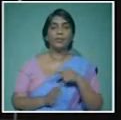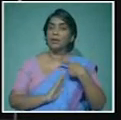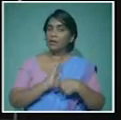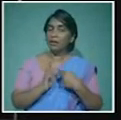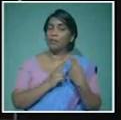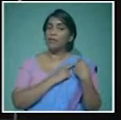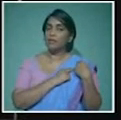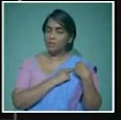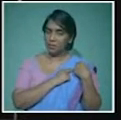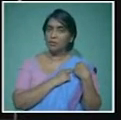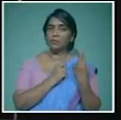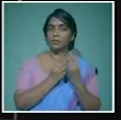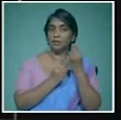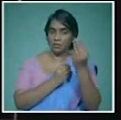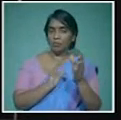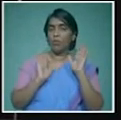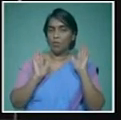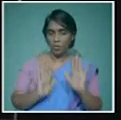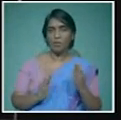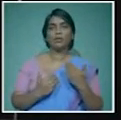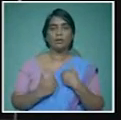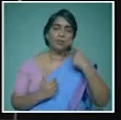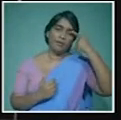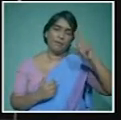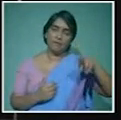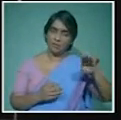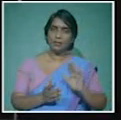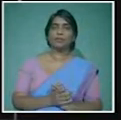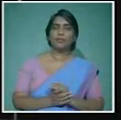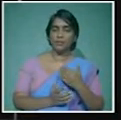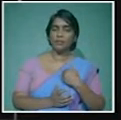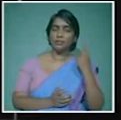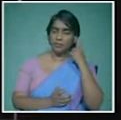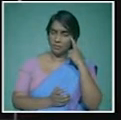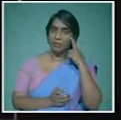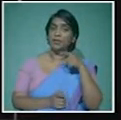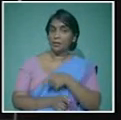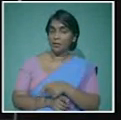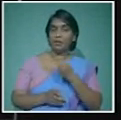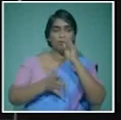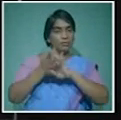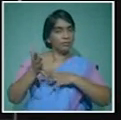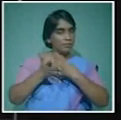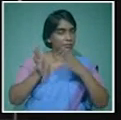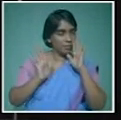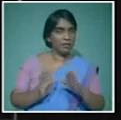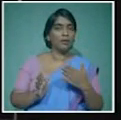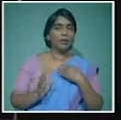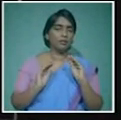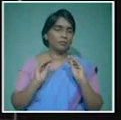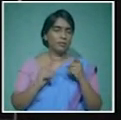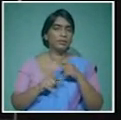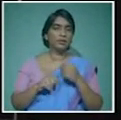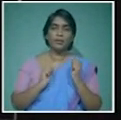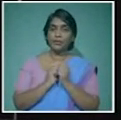රටේ වගකීම බාරදීමත් කළ යුතුයි කියලා මම විශ්වාස කරනවා. මම හිතනවා මෙවර අයවැය මගින් තරමක් දුරට